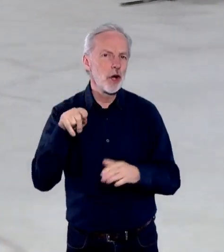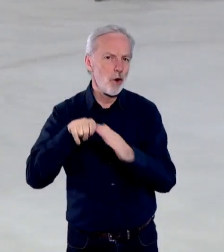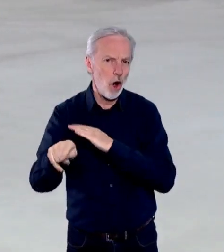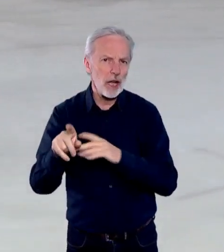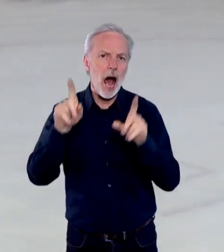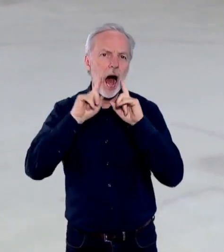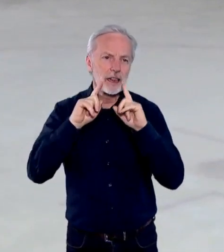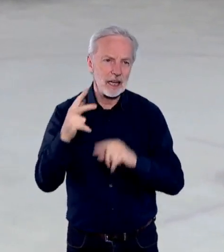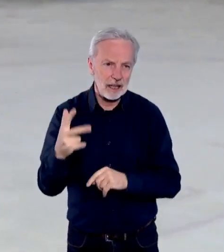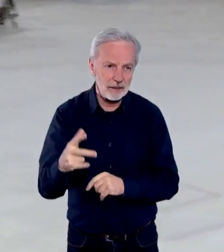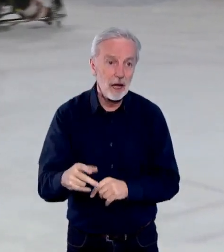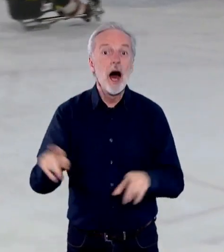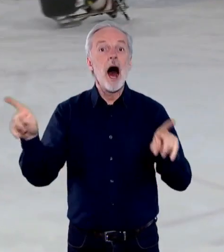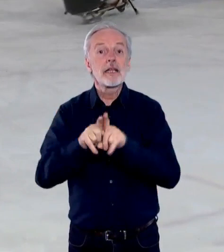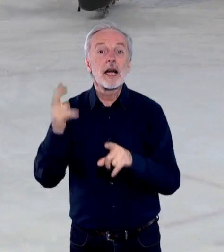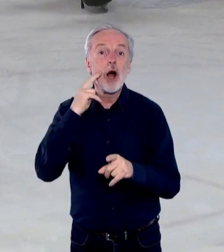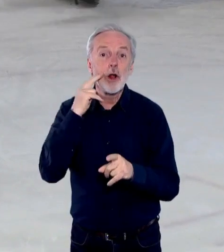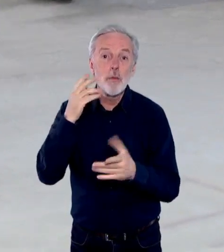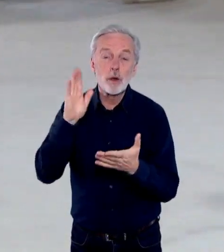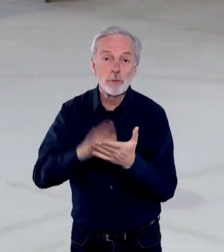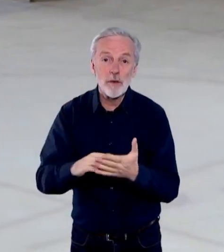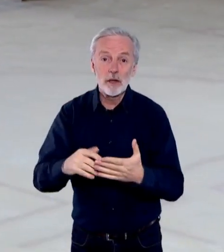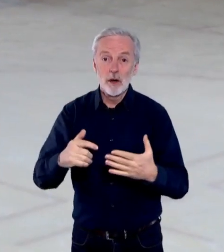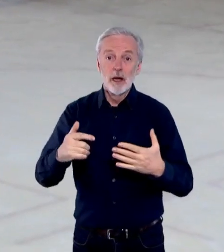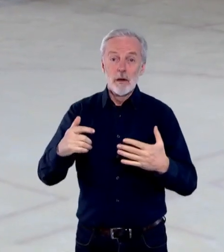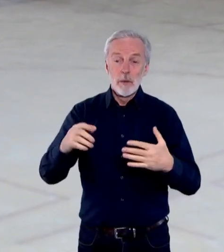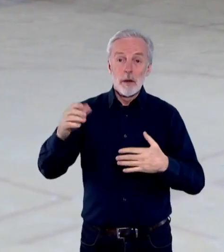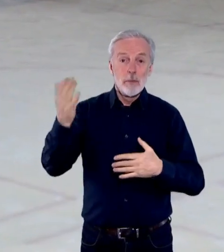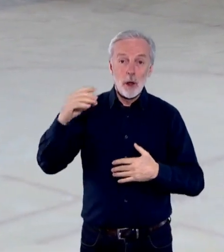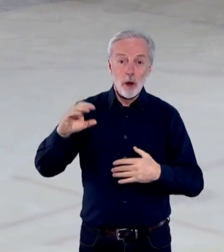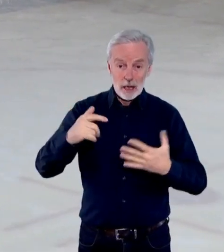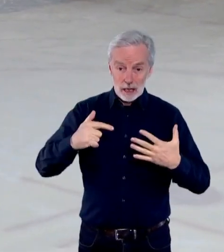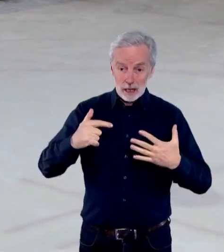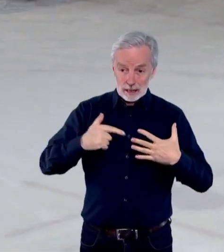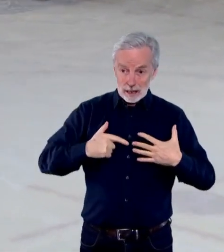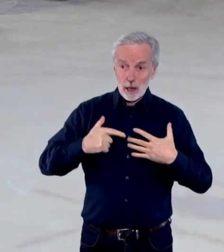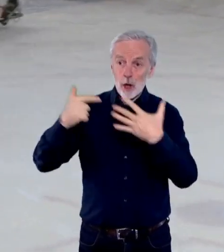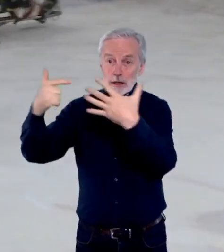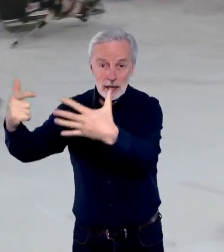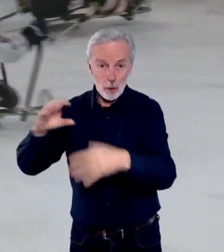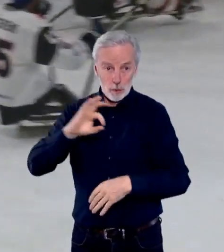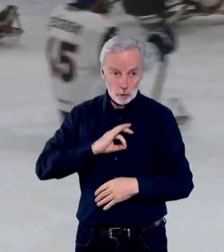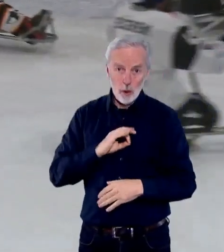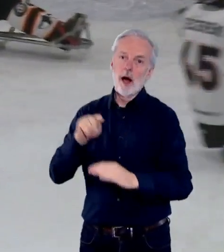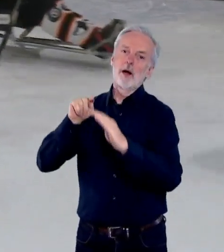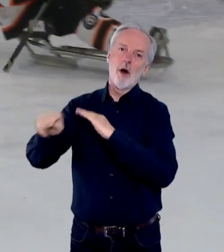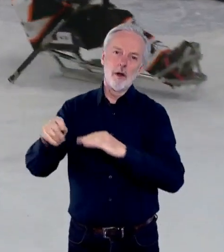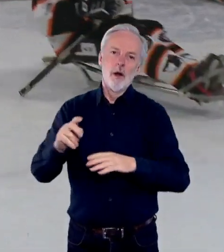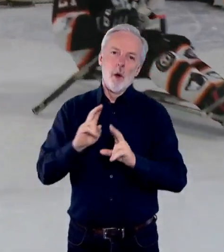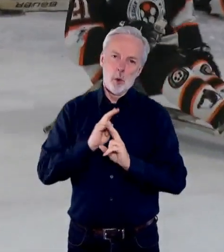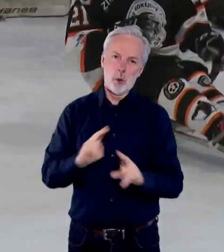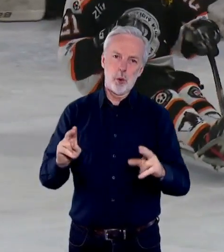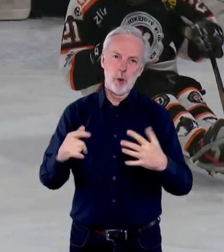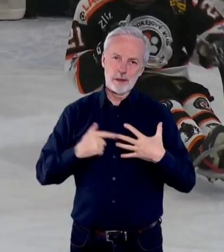třetině nakonec dočkali střelené branky. Už za stavu 0-7 z pohledu Hanáku vybojoval symbolické snížení před brankou Radim Mikuš.